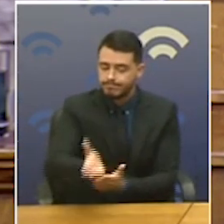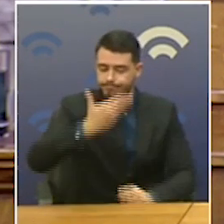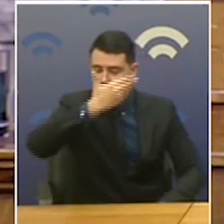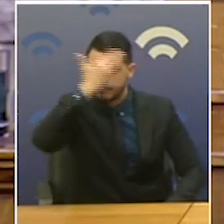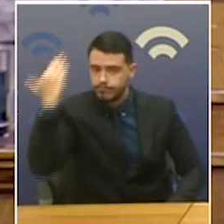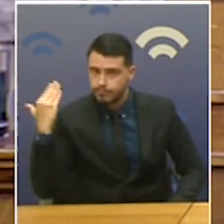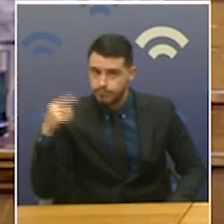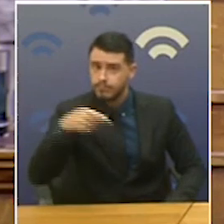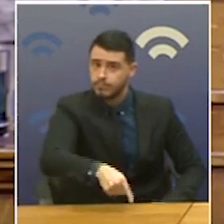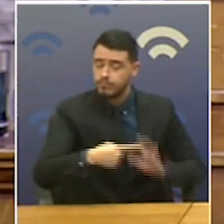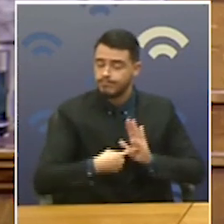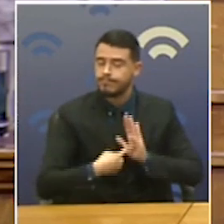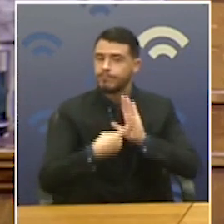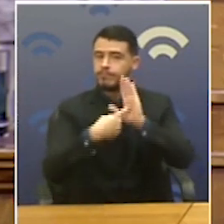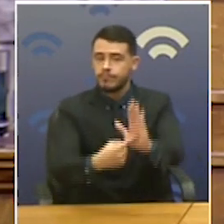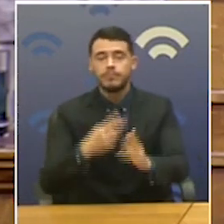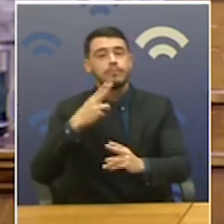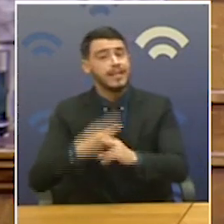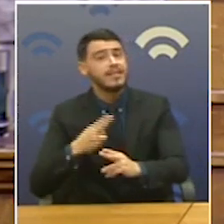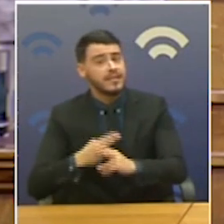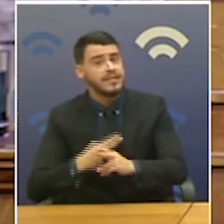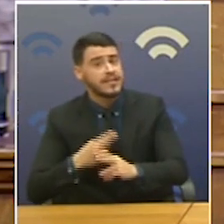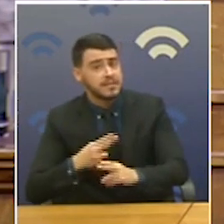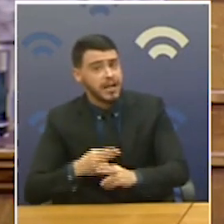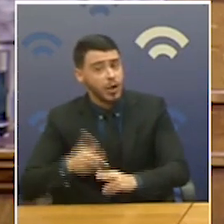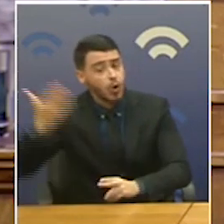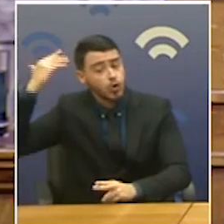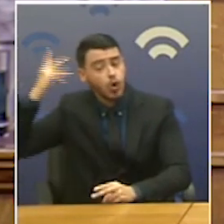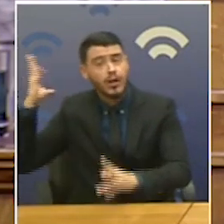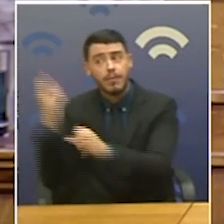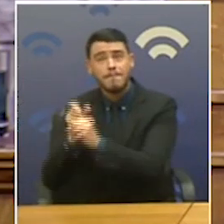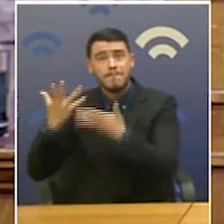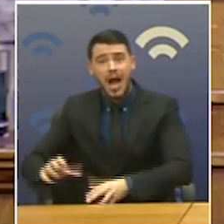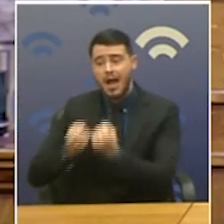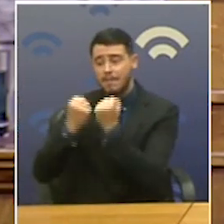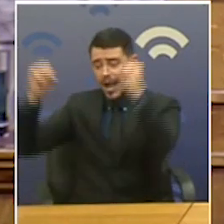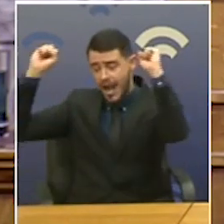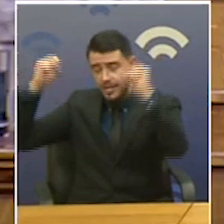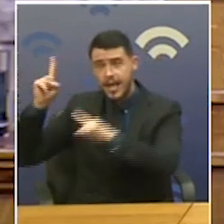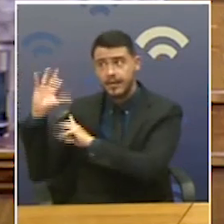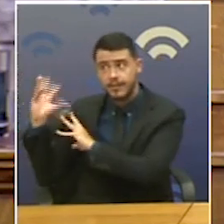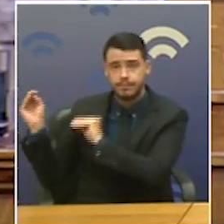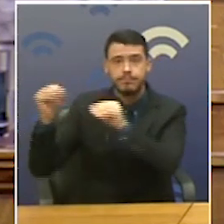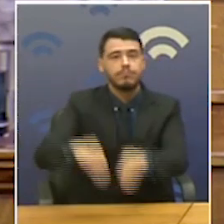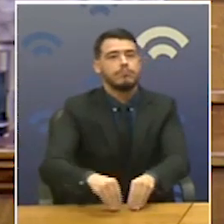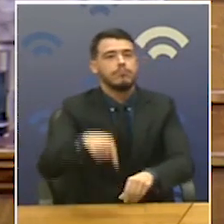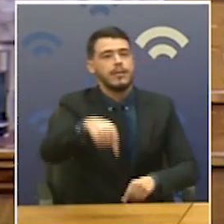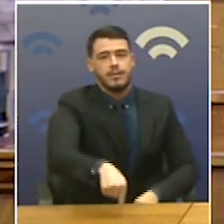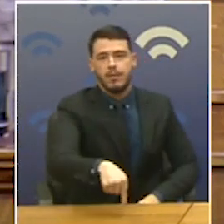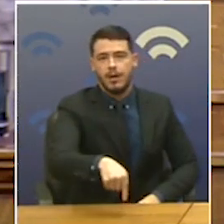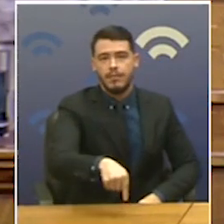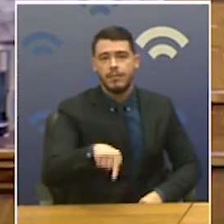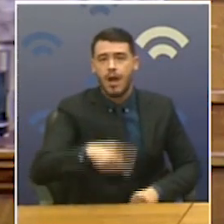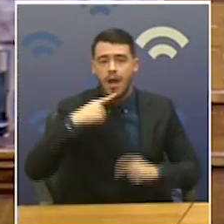σημασία και το μέγεθος του γεγονότος στο σήμερα, ώστε ο εθνικός ξεσηκωμός των Ελλήνων